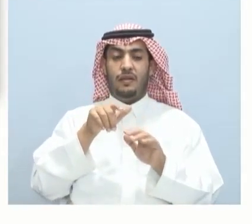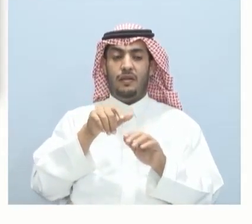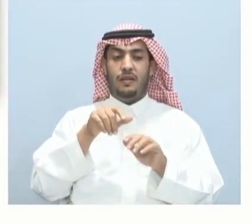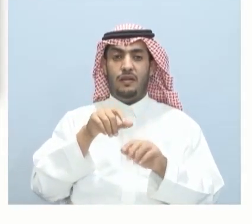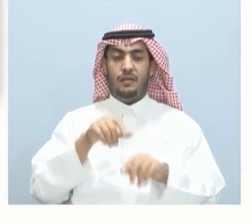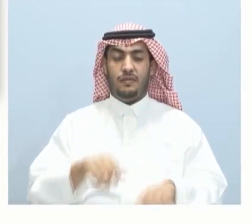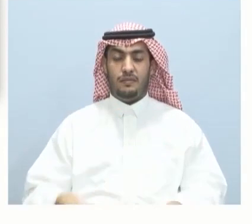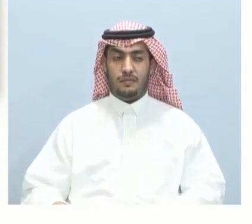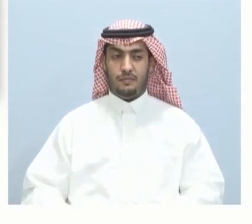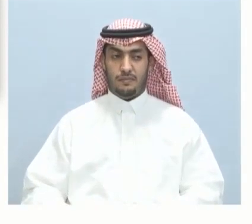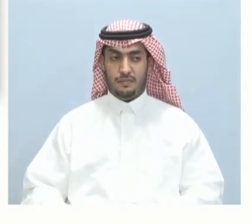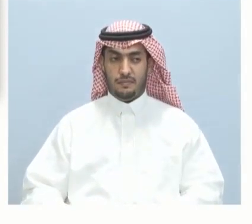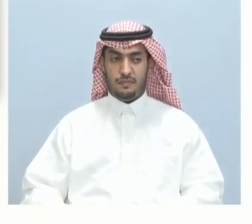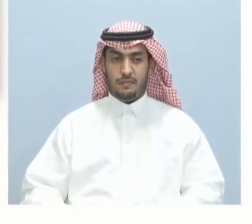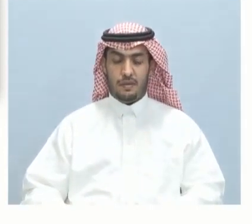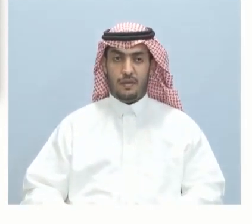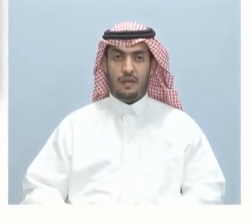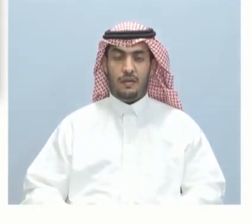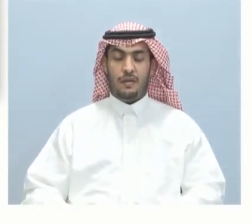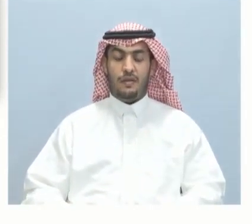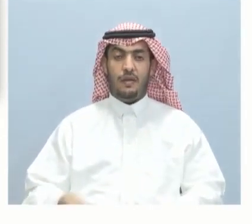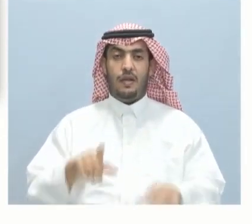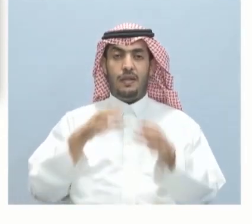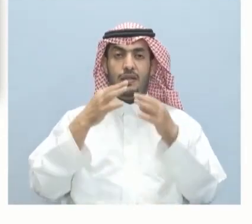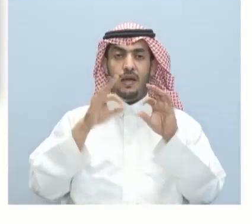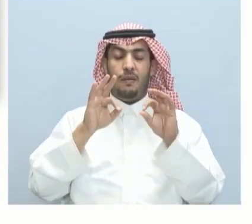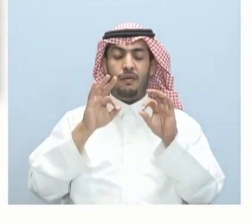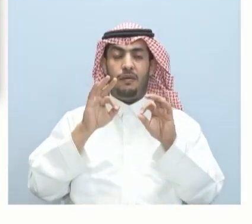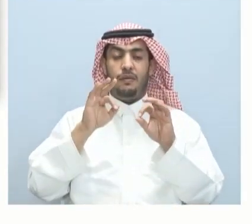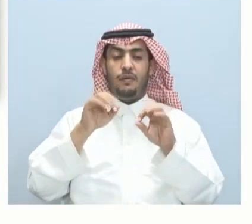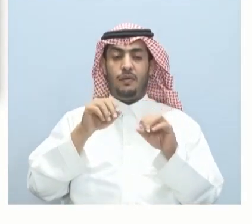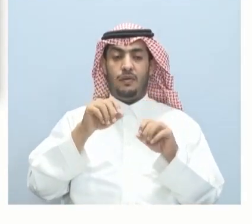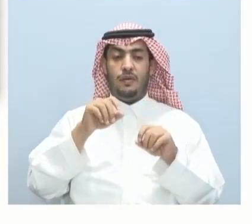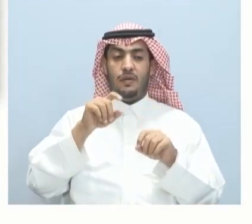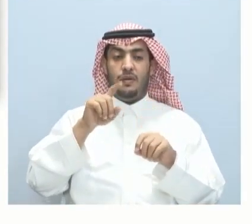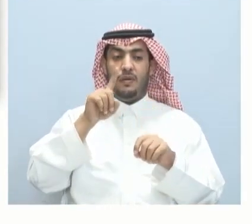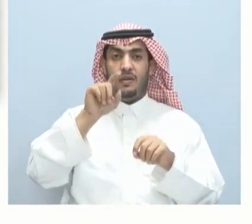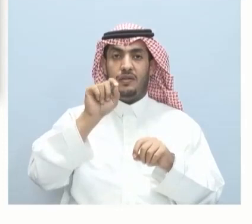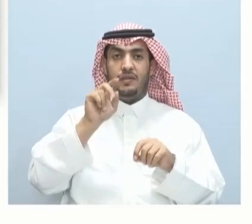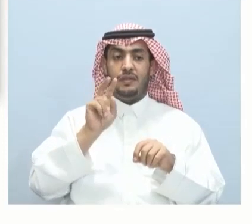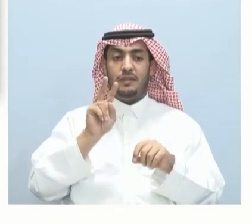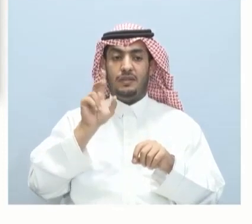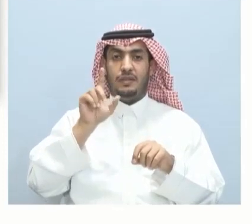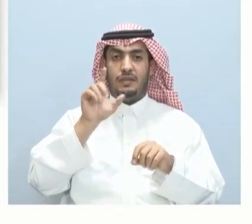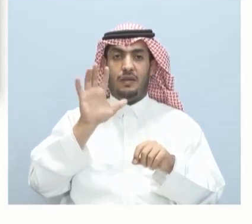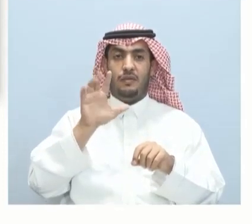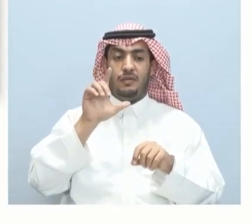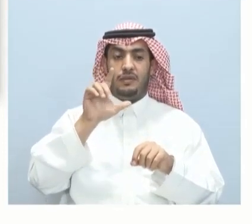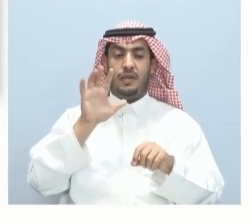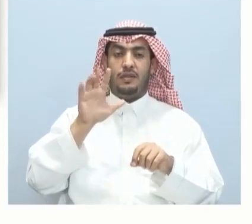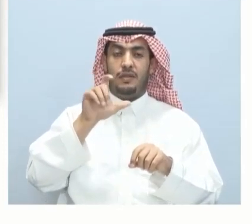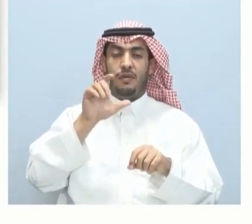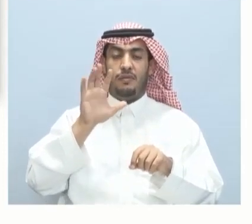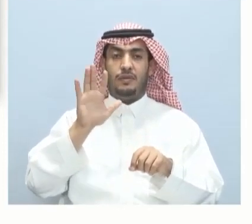هذه المعادله هذه كلها عباره عن ماذا 1.57 طيب اذا